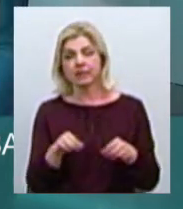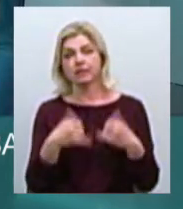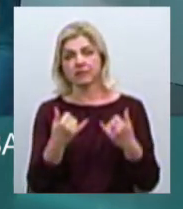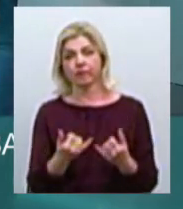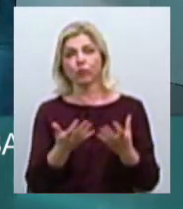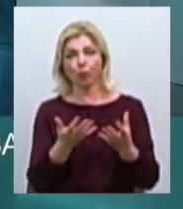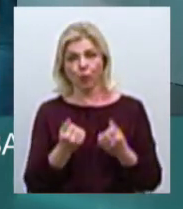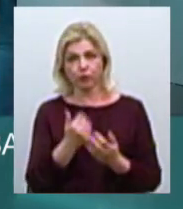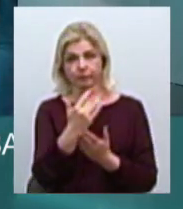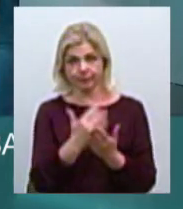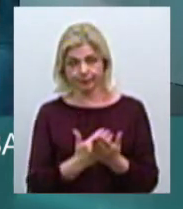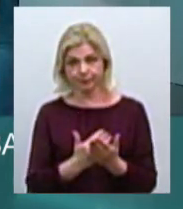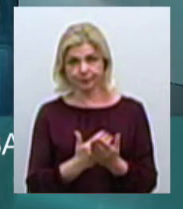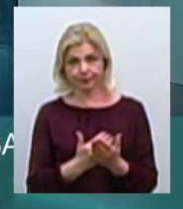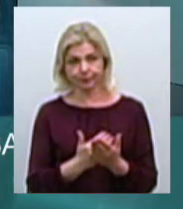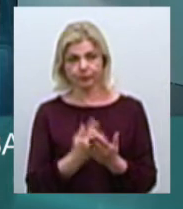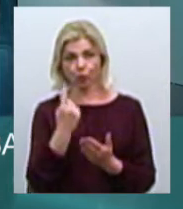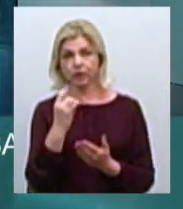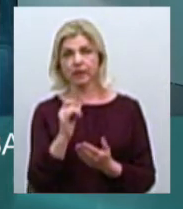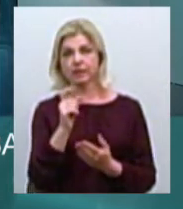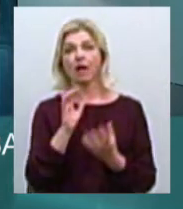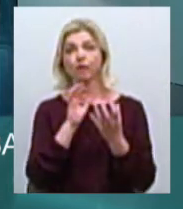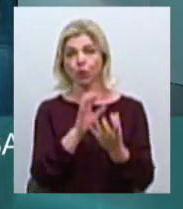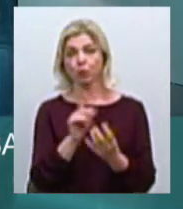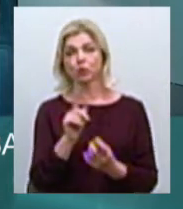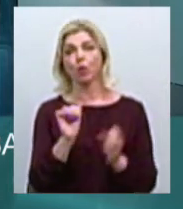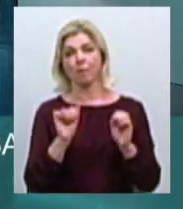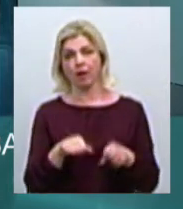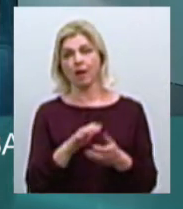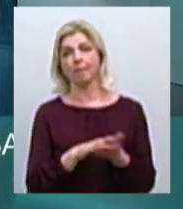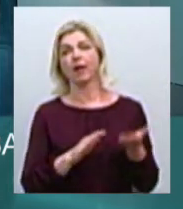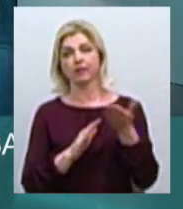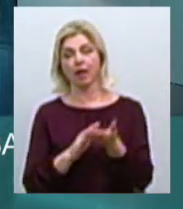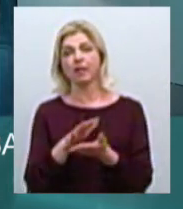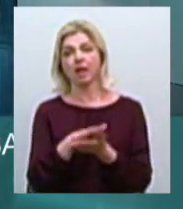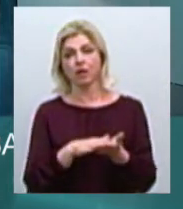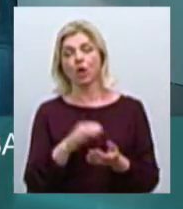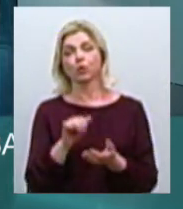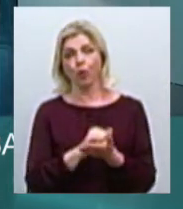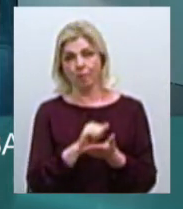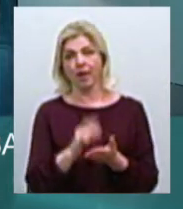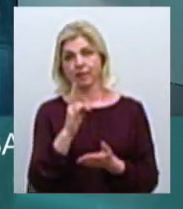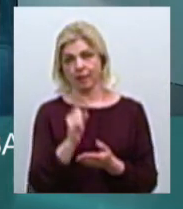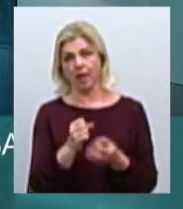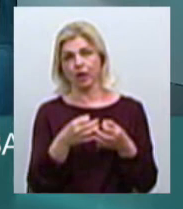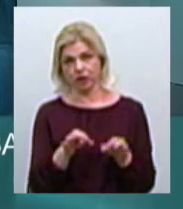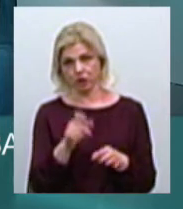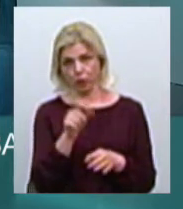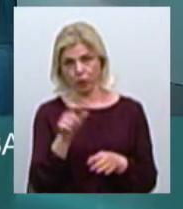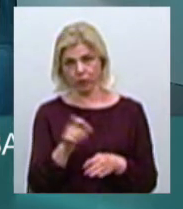временний техталон на один із автобусів, для того, щоб ми могли подати далі документи на ліцензію.